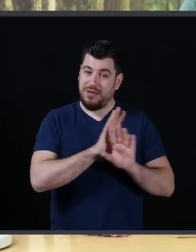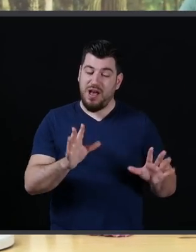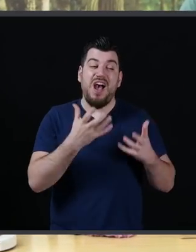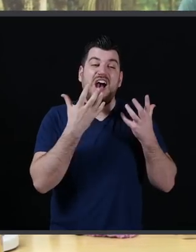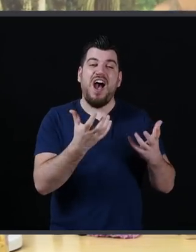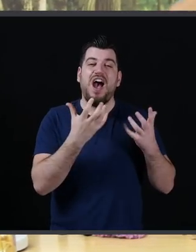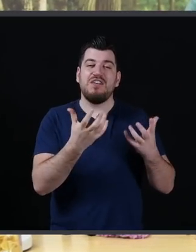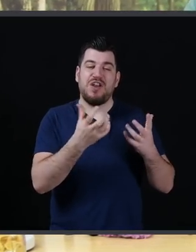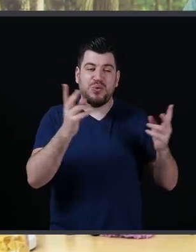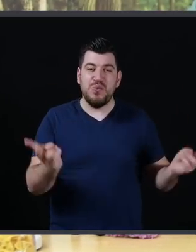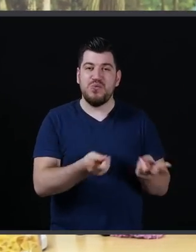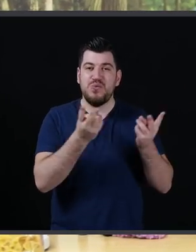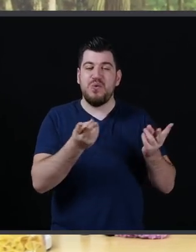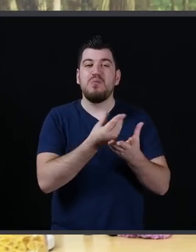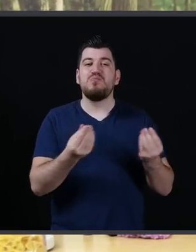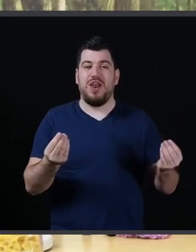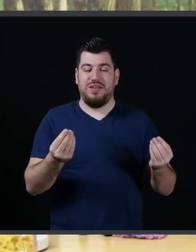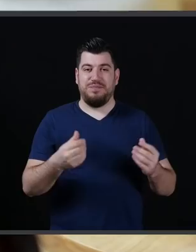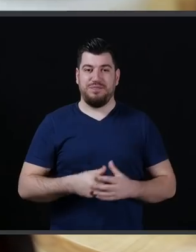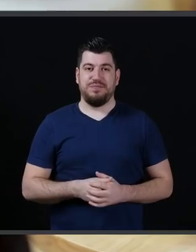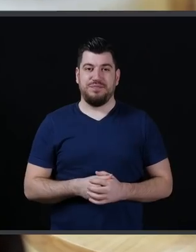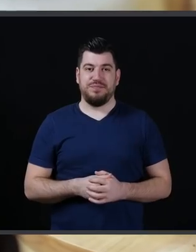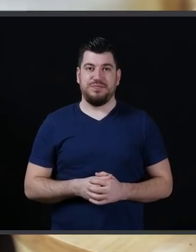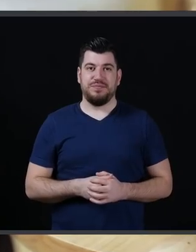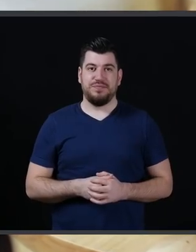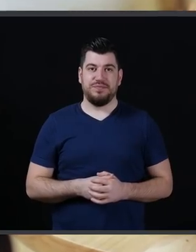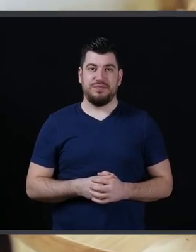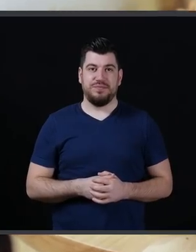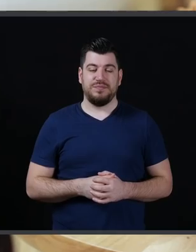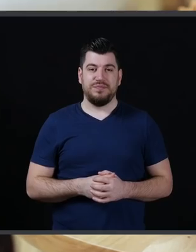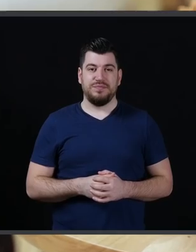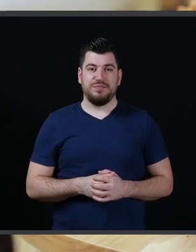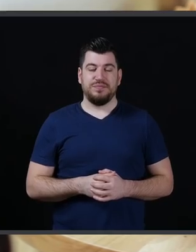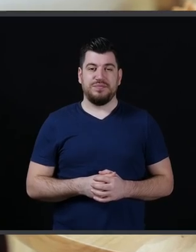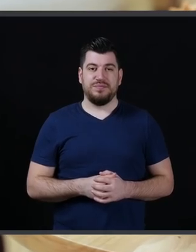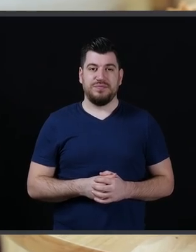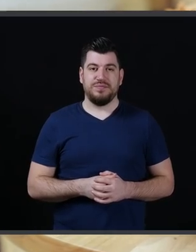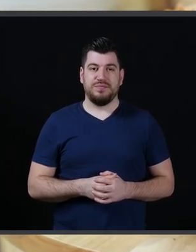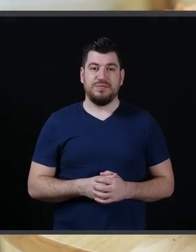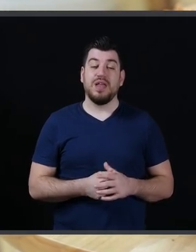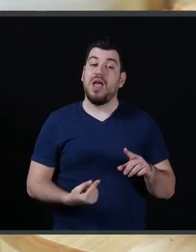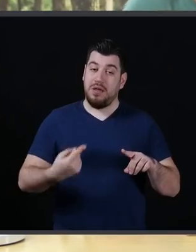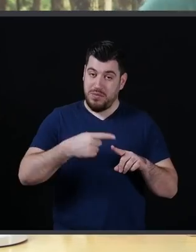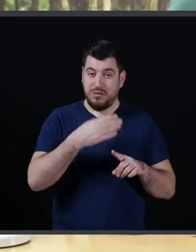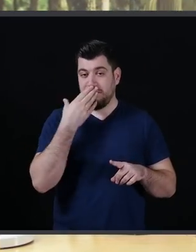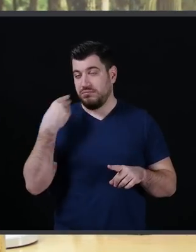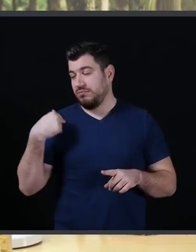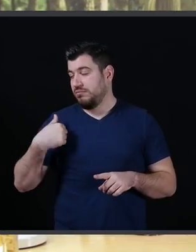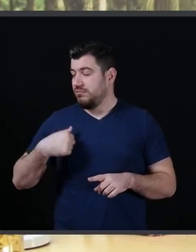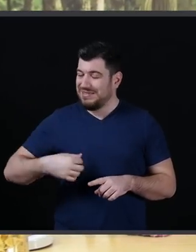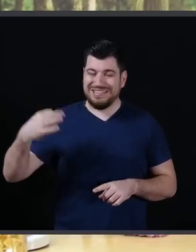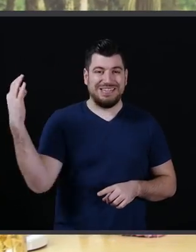это по-анежной высокойουνой initiative восемь, мягкое стамейное! И вот, оно будет приятно,